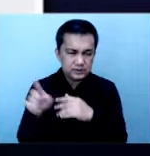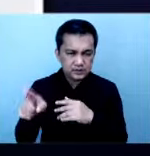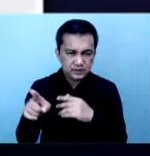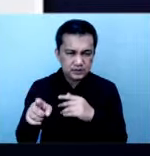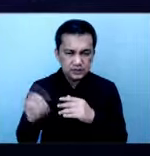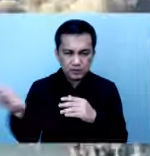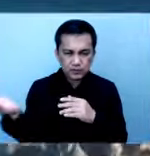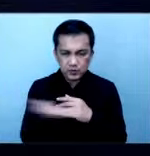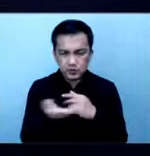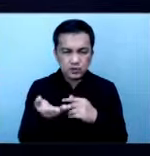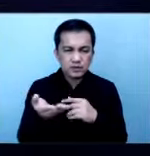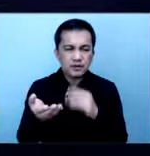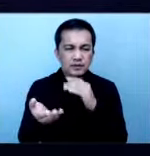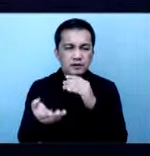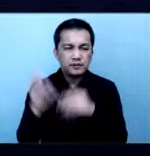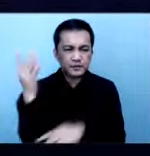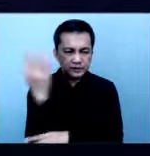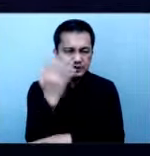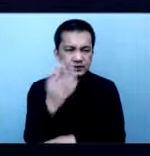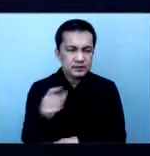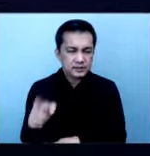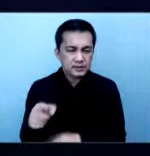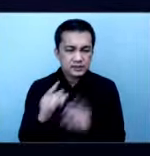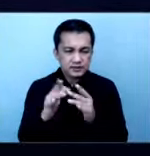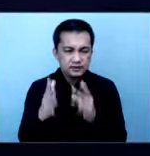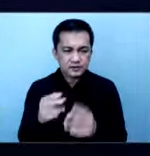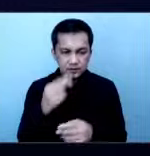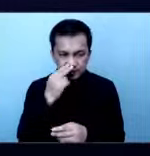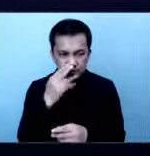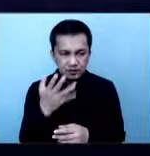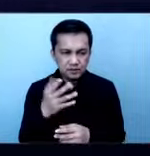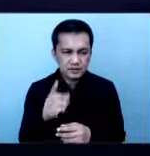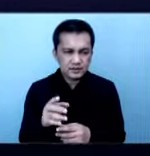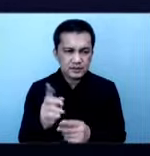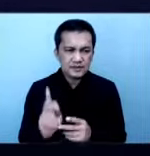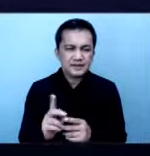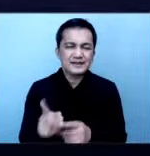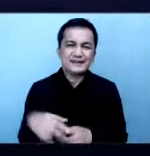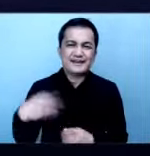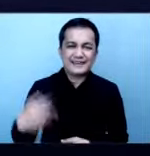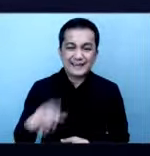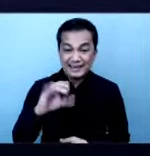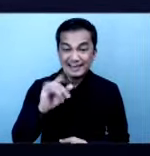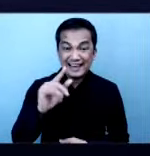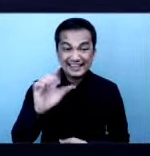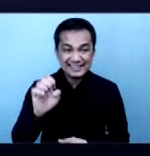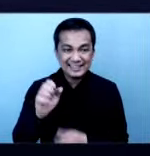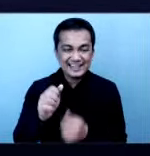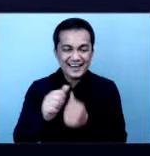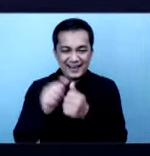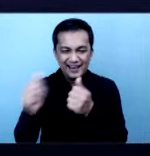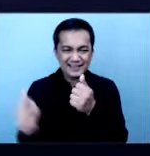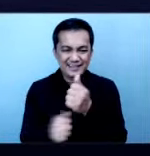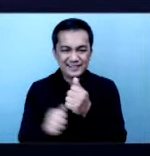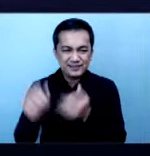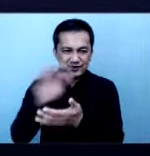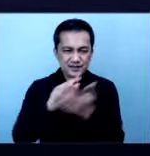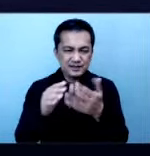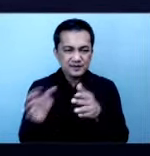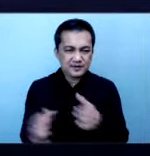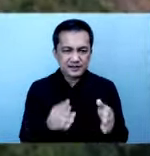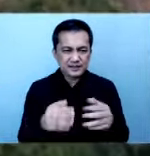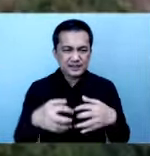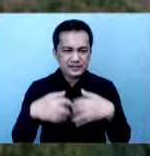mga puno. Biro naman ng isang netizen, isang kastilyo raw yata sa ilalim ng mga ulap ang planong itayo ng lokal na